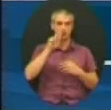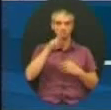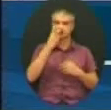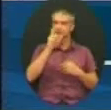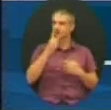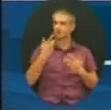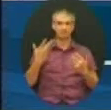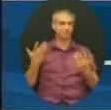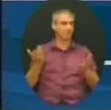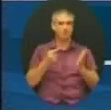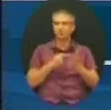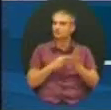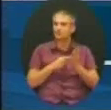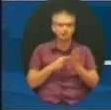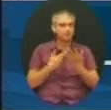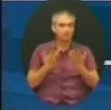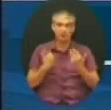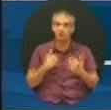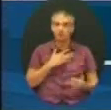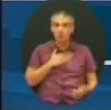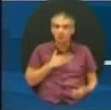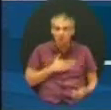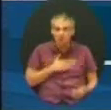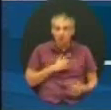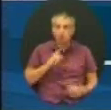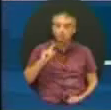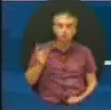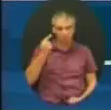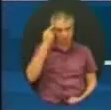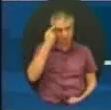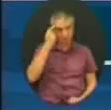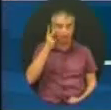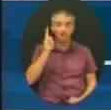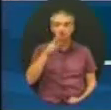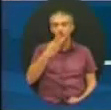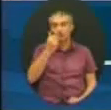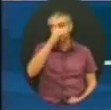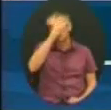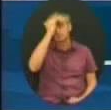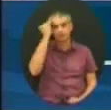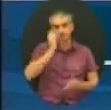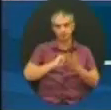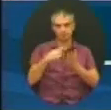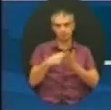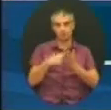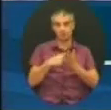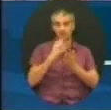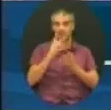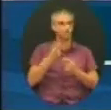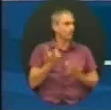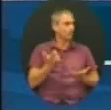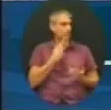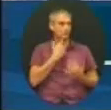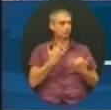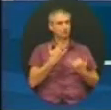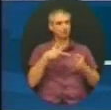ל-2021. אין שום סיבה שבעולם. אני רוצה שכולנו נדע שיש די כסף באוצר. ואם עשיתם את זה... למה? אומרים